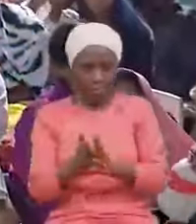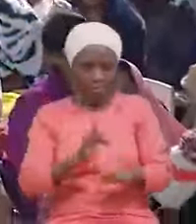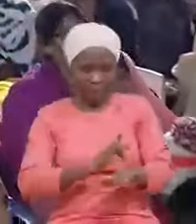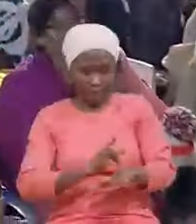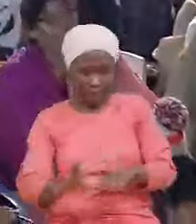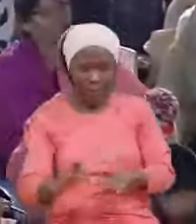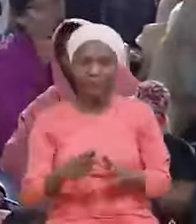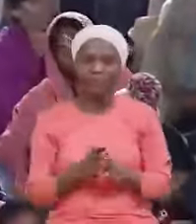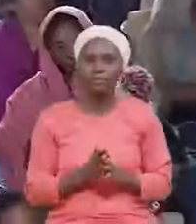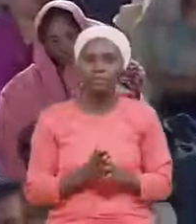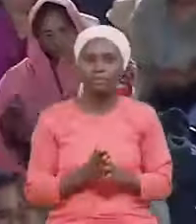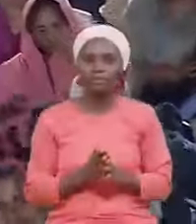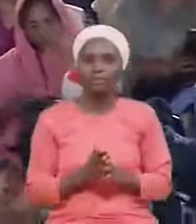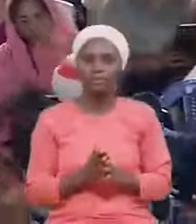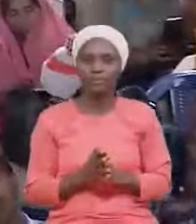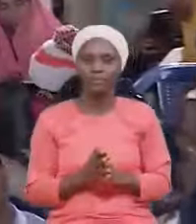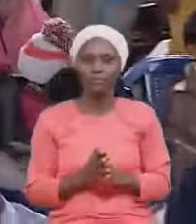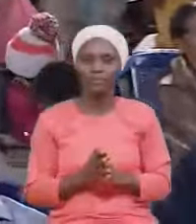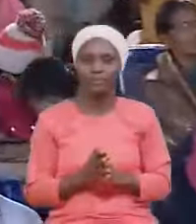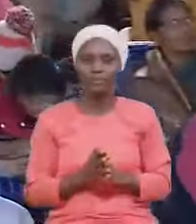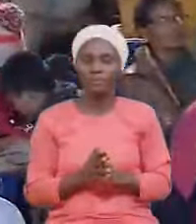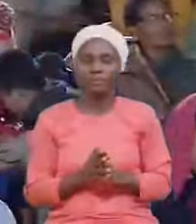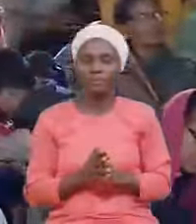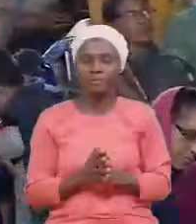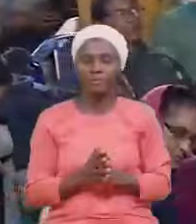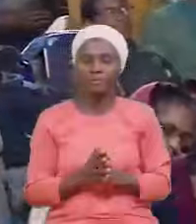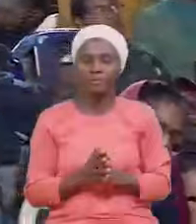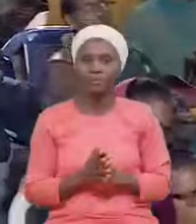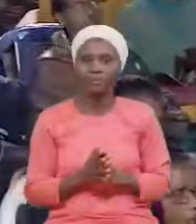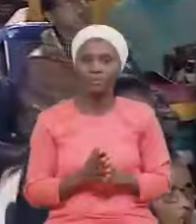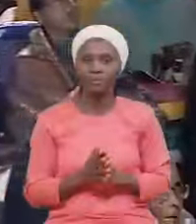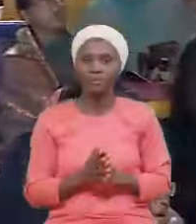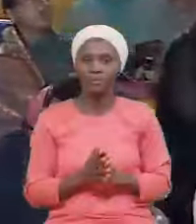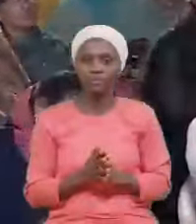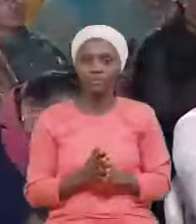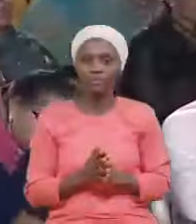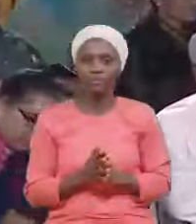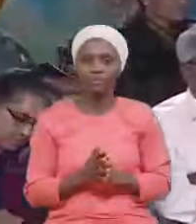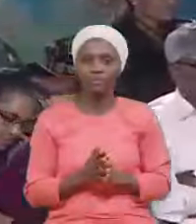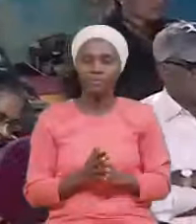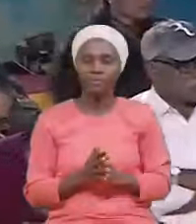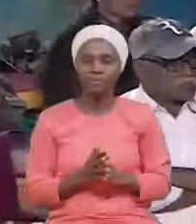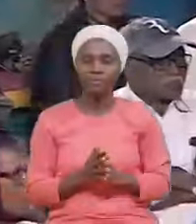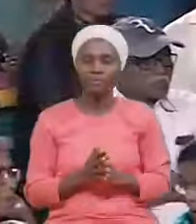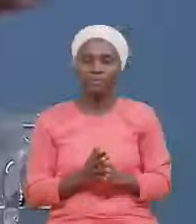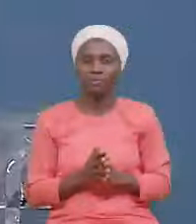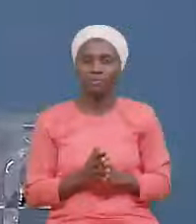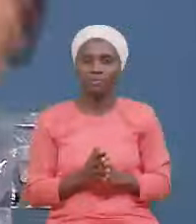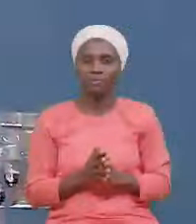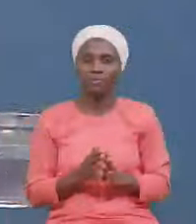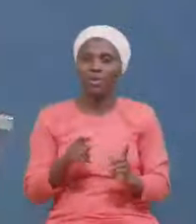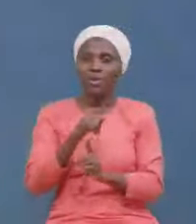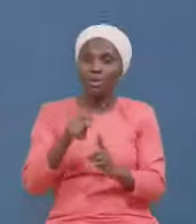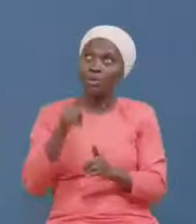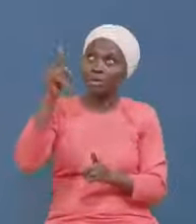ఏదైనా ఒక స్థలాన్ని ఆక్రమించుకొని ఉన్నప్పుడు ఎవరైనా అపదార్థాలను అక్కడి నుంచి తొలగించి వేసినప్పుడు అక్కడంతా కూడా ఖాళీ ప్రదేశం ఏర్పడుతుంది. When he